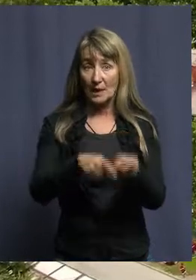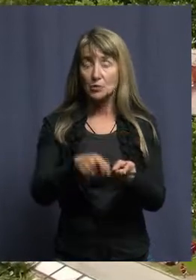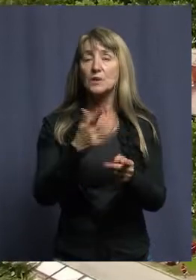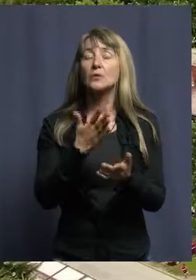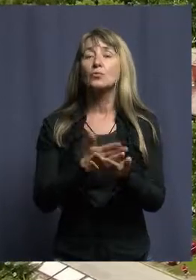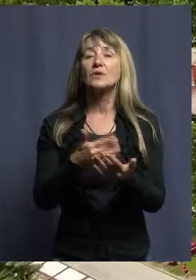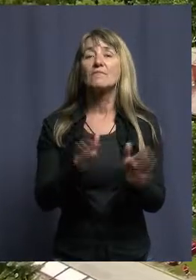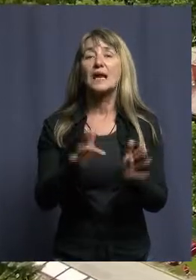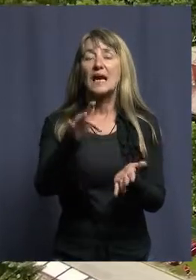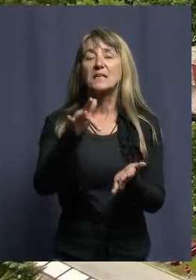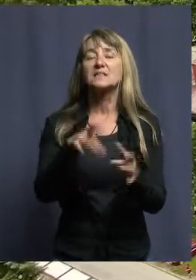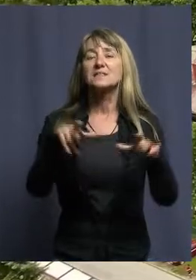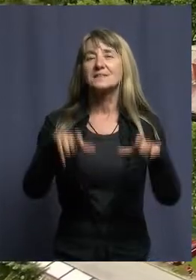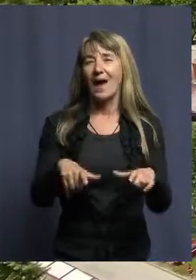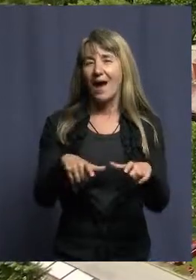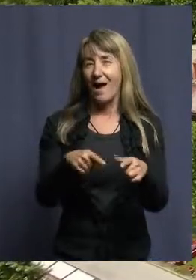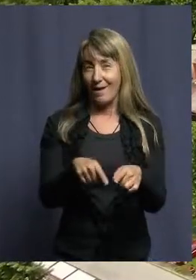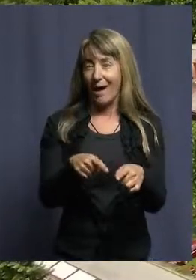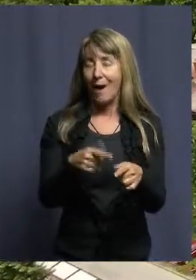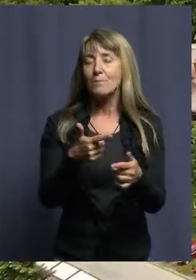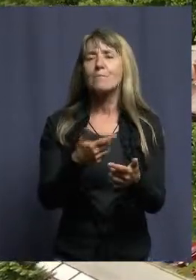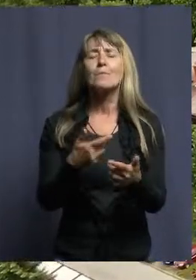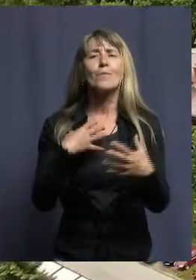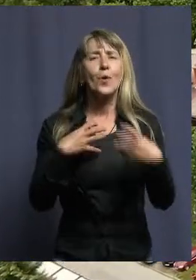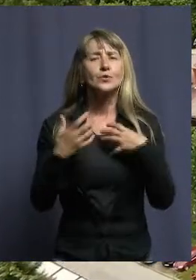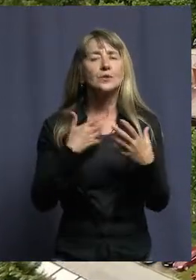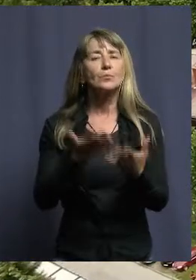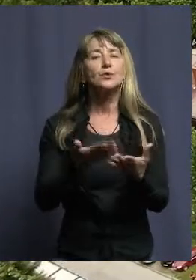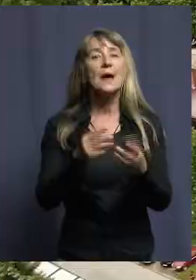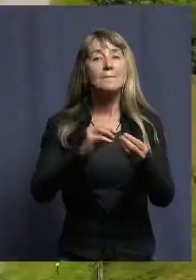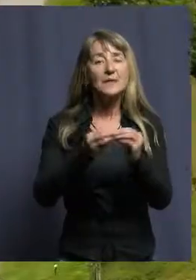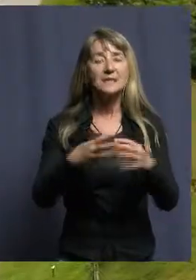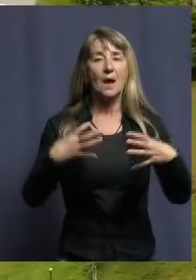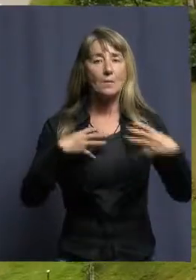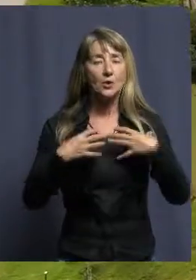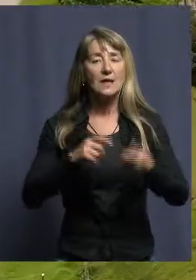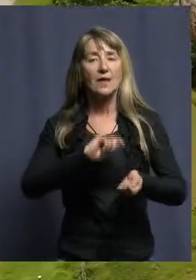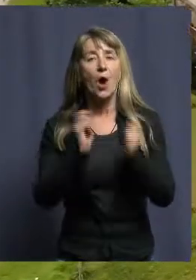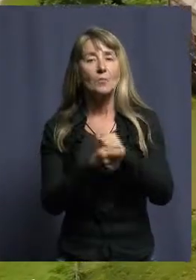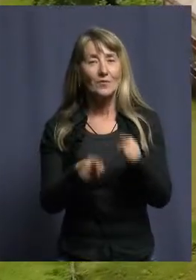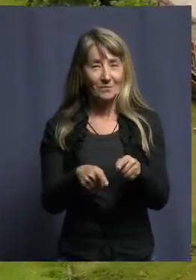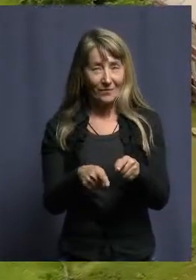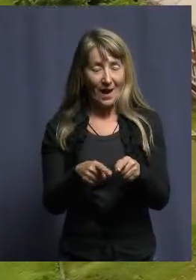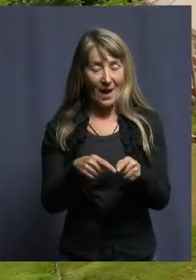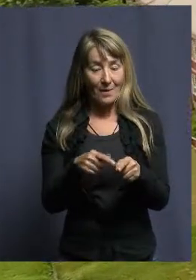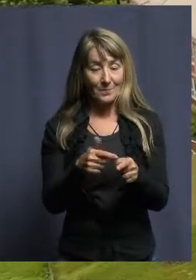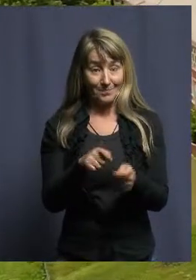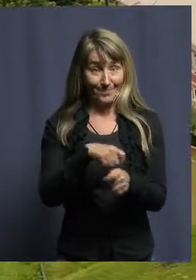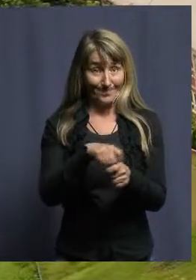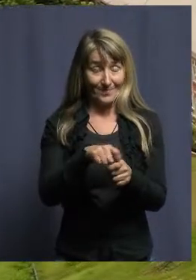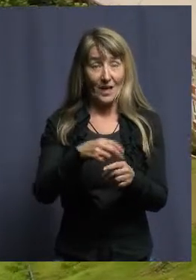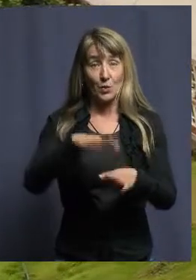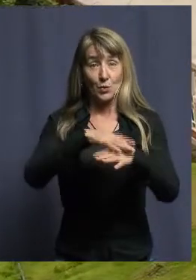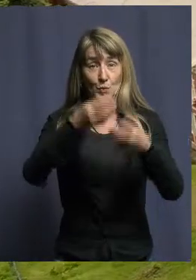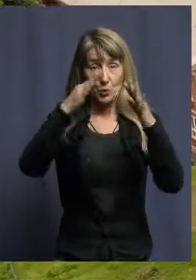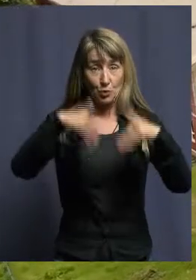bude velika scena pozorišta, tu da bude odmah garaža u mandatu i pijaca i pozorišta, da obnovimo dve one rušene zgrade prelepe, da ih